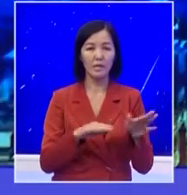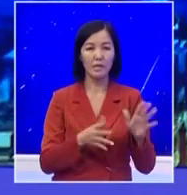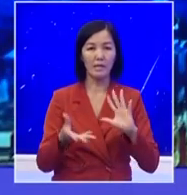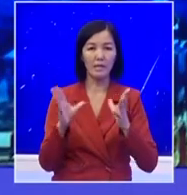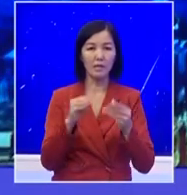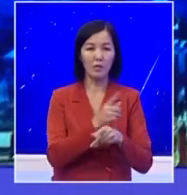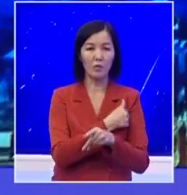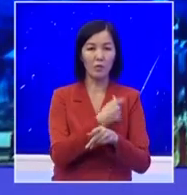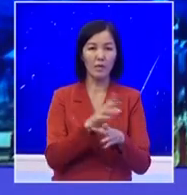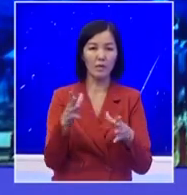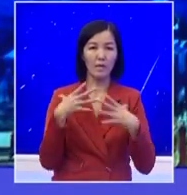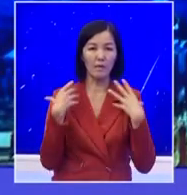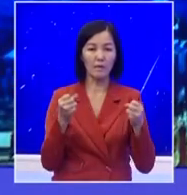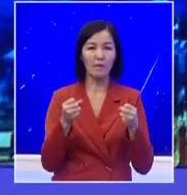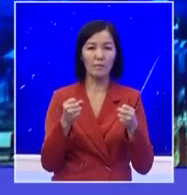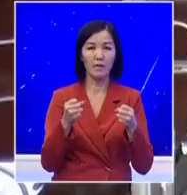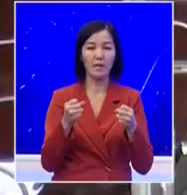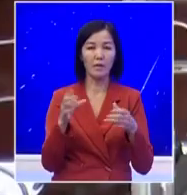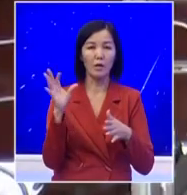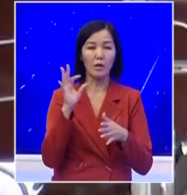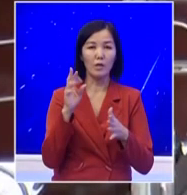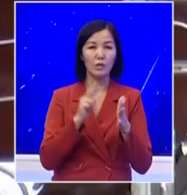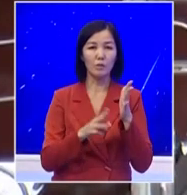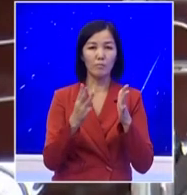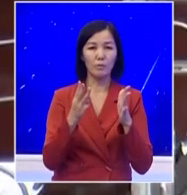нәтижесінде ауруханаларда емделіп шыққан науқастардың үлесі